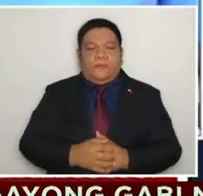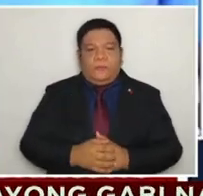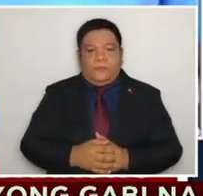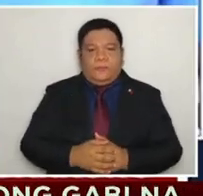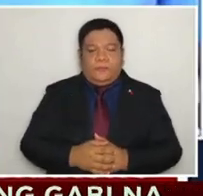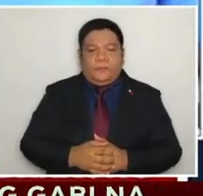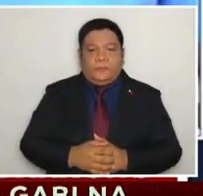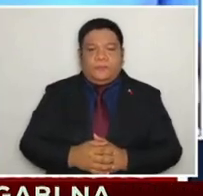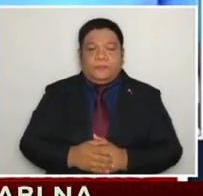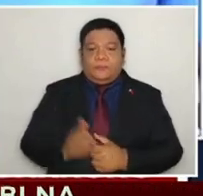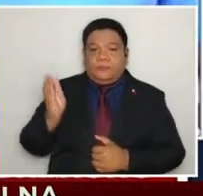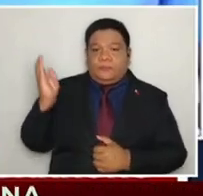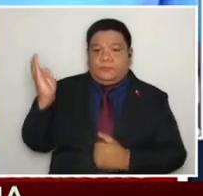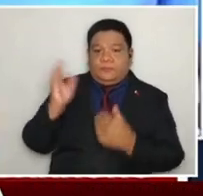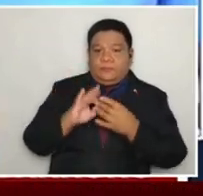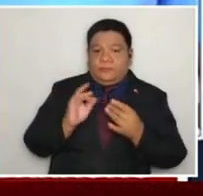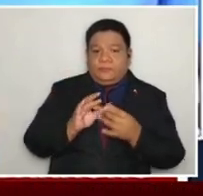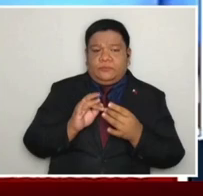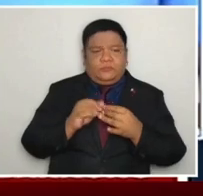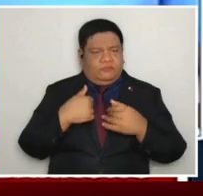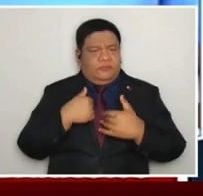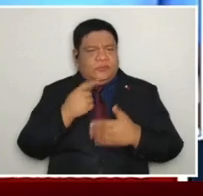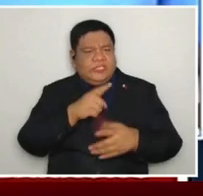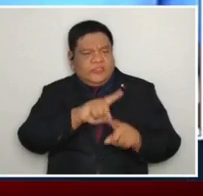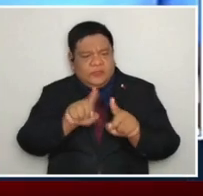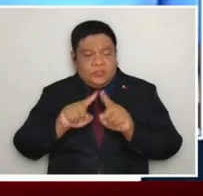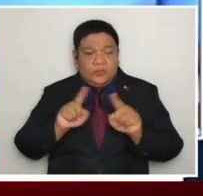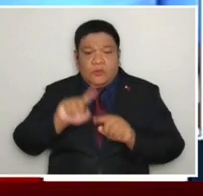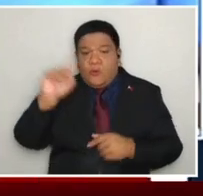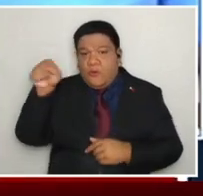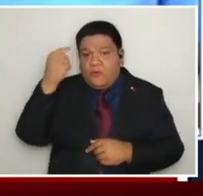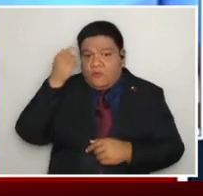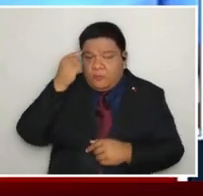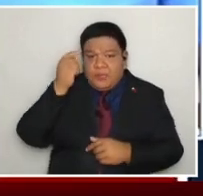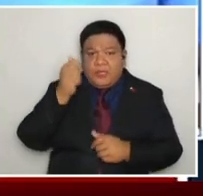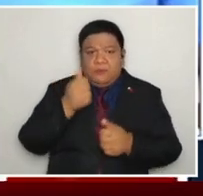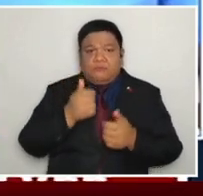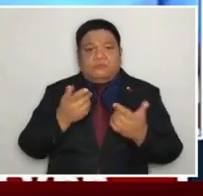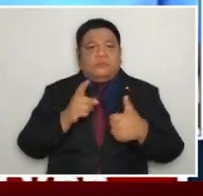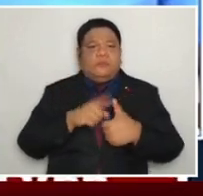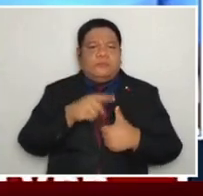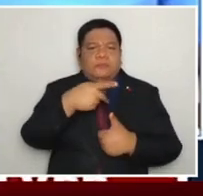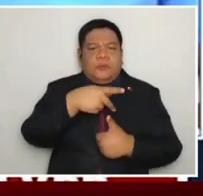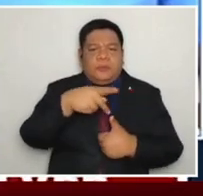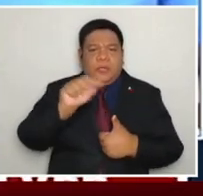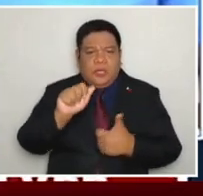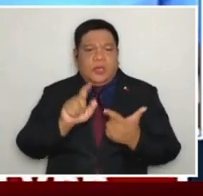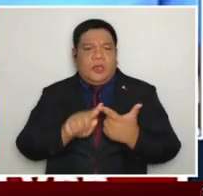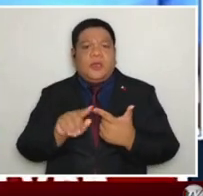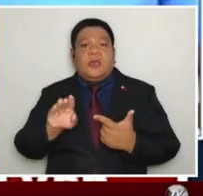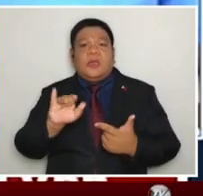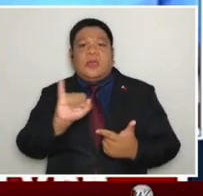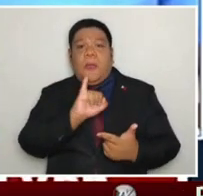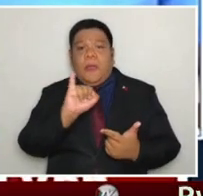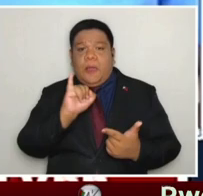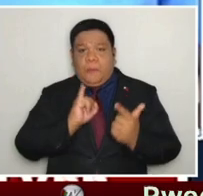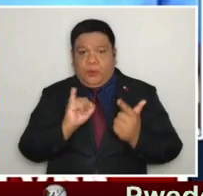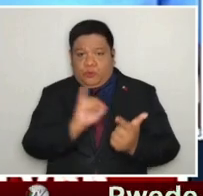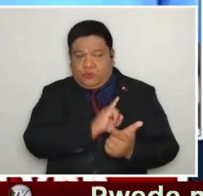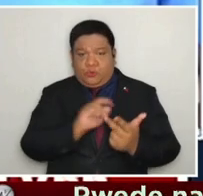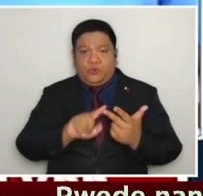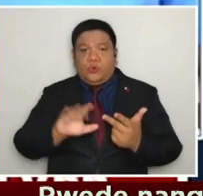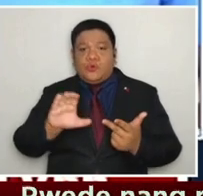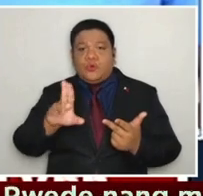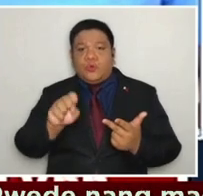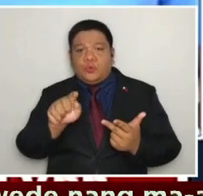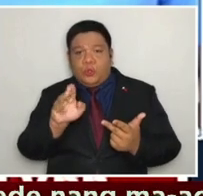To mention a few government agencies, the Philippine Ports Authority, Bureau of Immigration, Bureau of Customs, and even the Coast Guards and